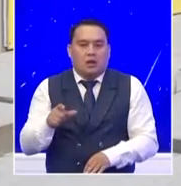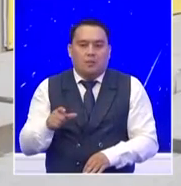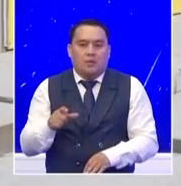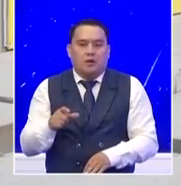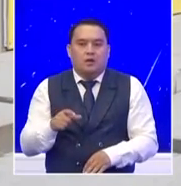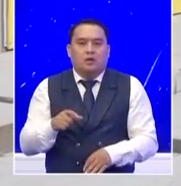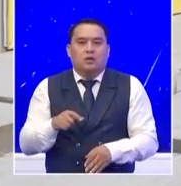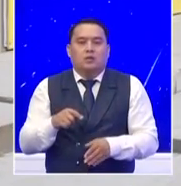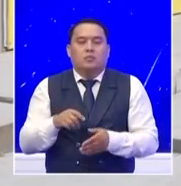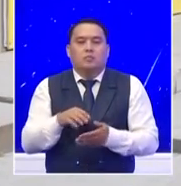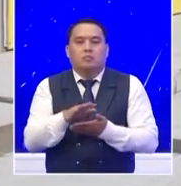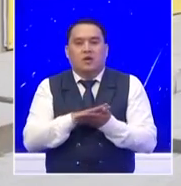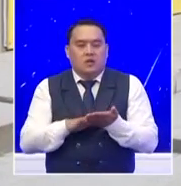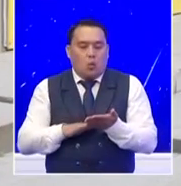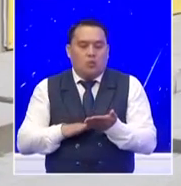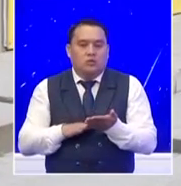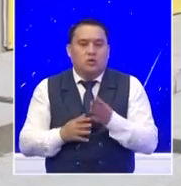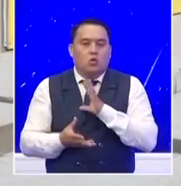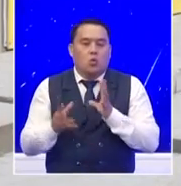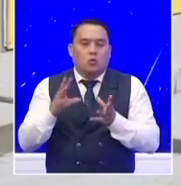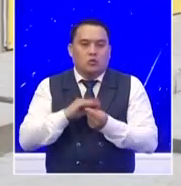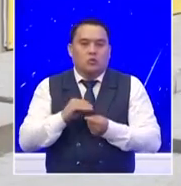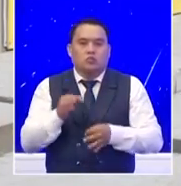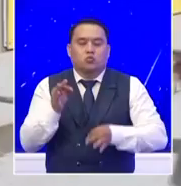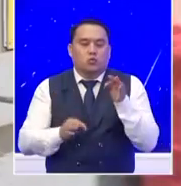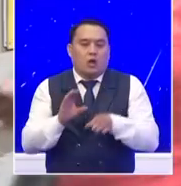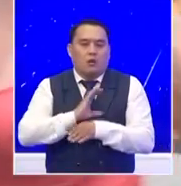хаттама толтырылады. Содан кейін нәтижесі бойынша, содан кейін сотқа